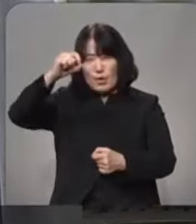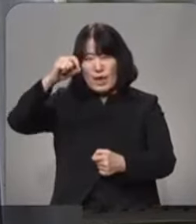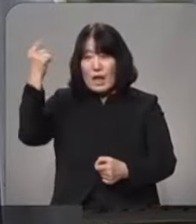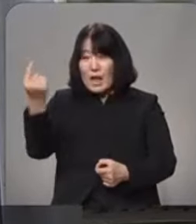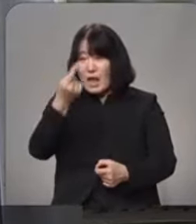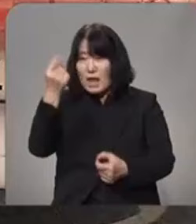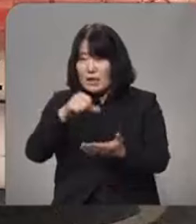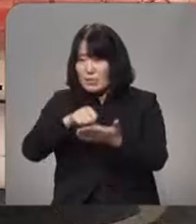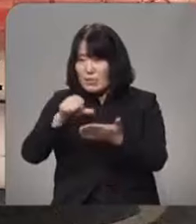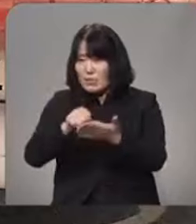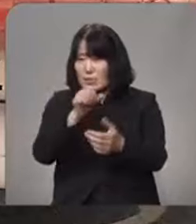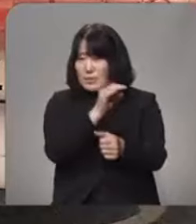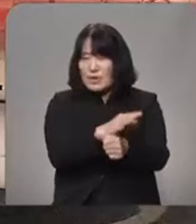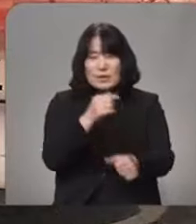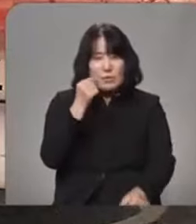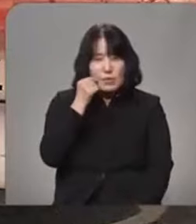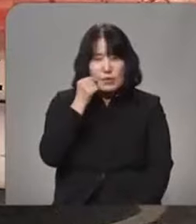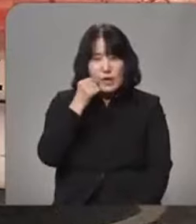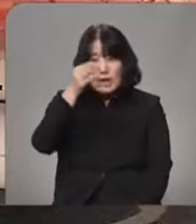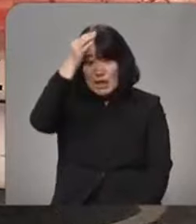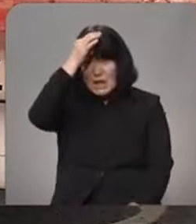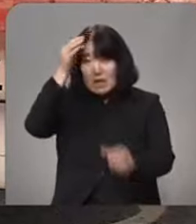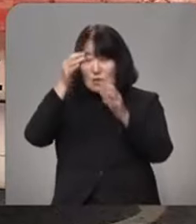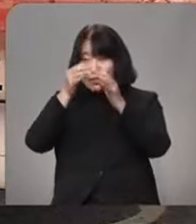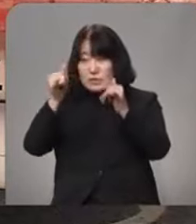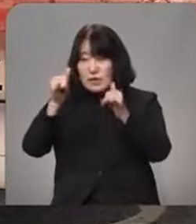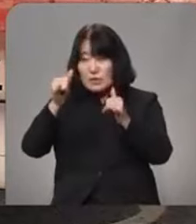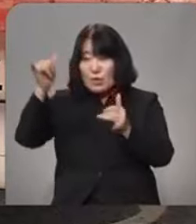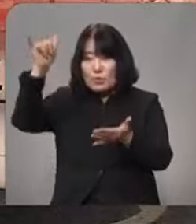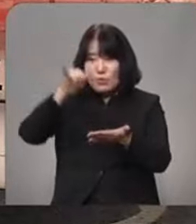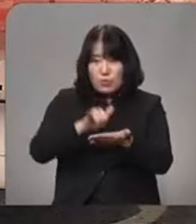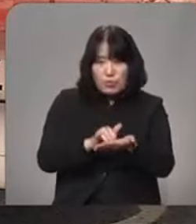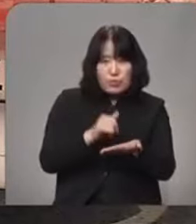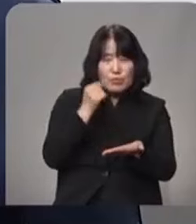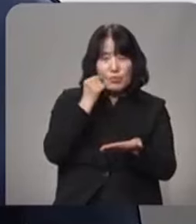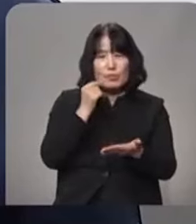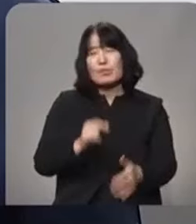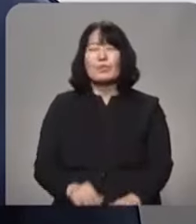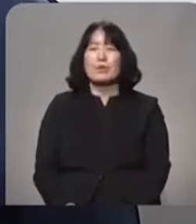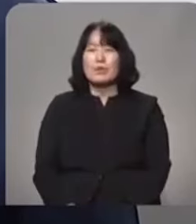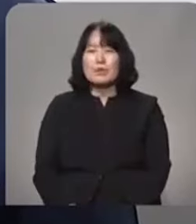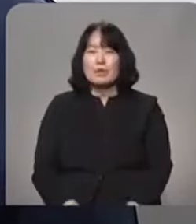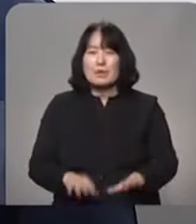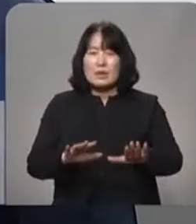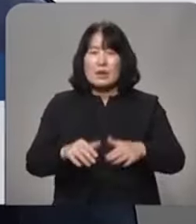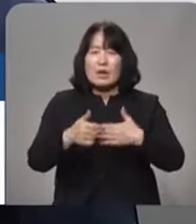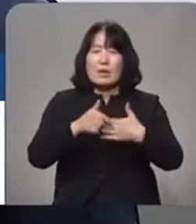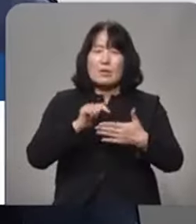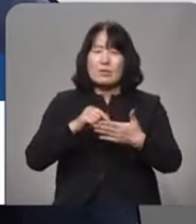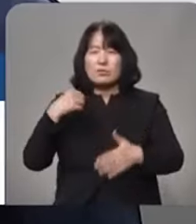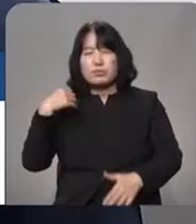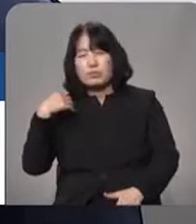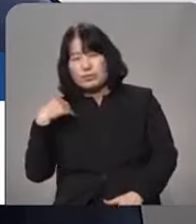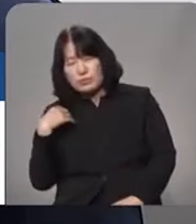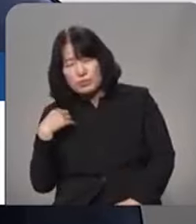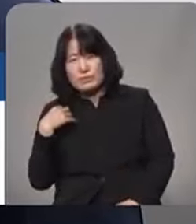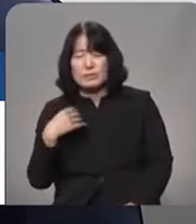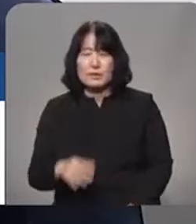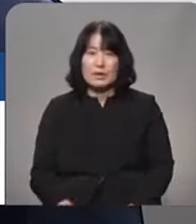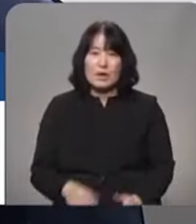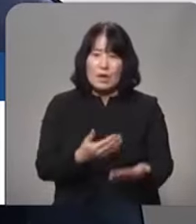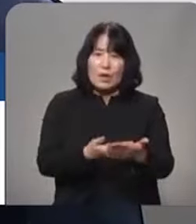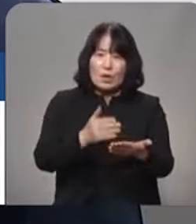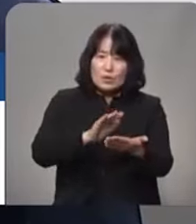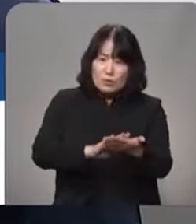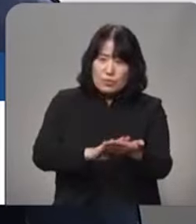없고 러시아 기술자도 우리나라에 올수 없기 때문입니다. 심적으로 많이 부담이 가고 있습니다. 저희도 많이 정비를